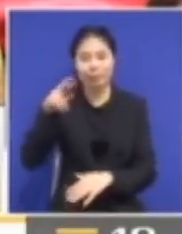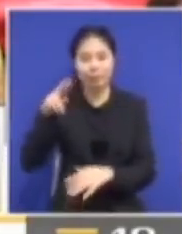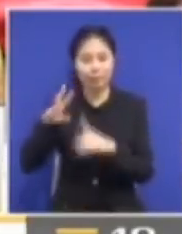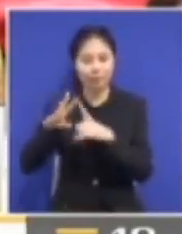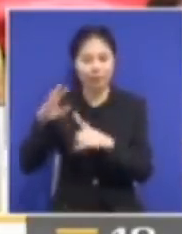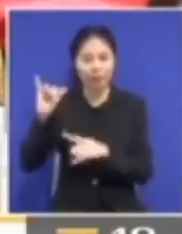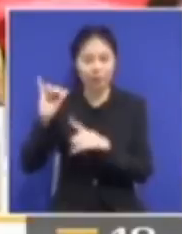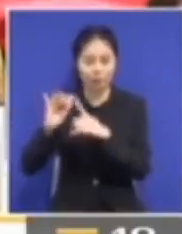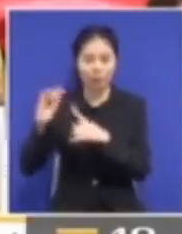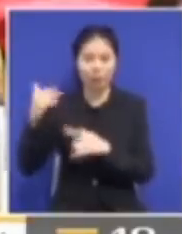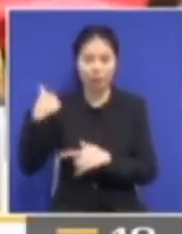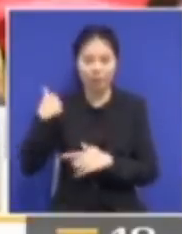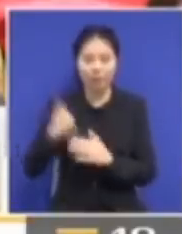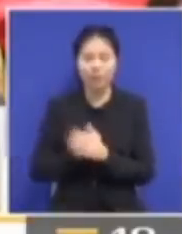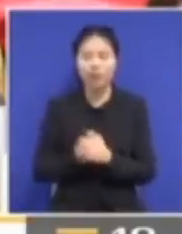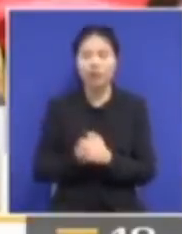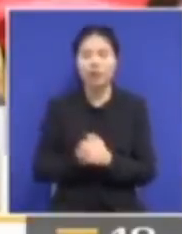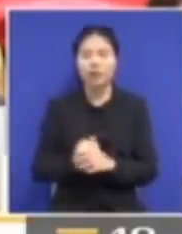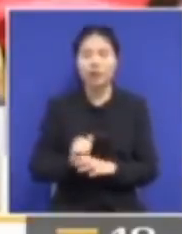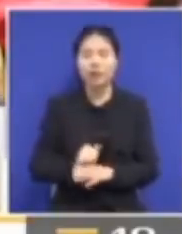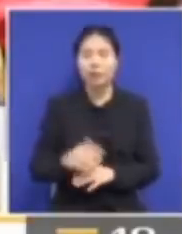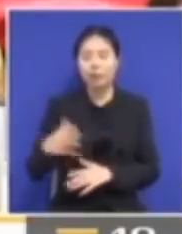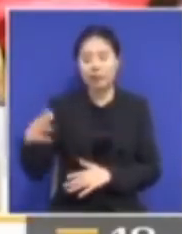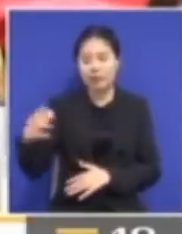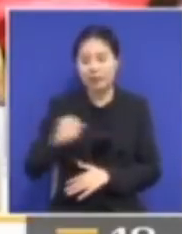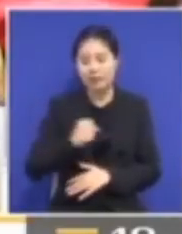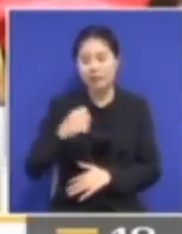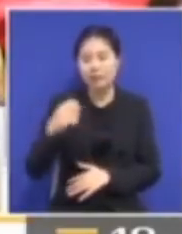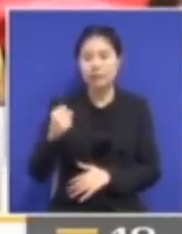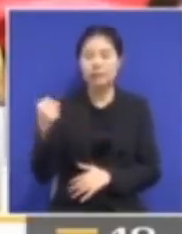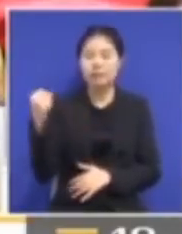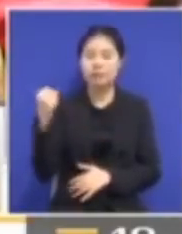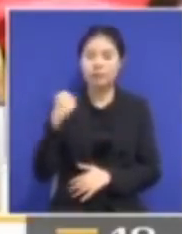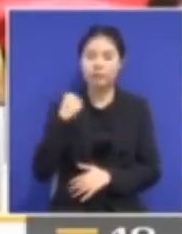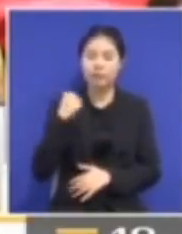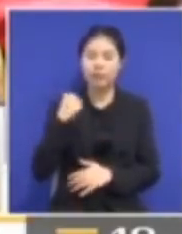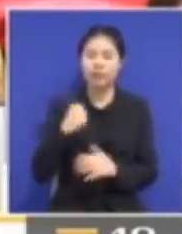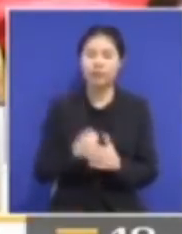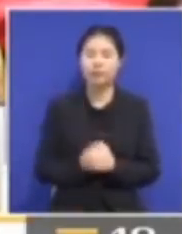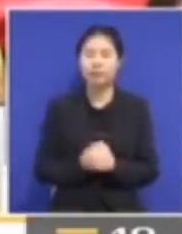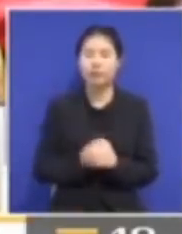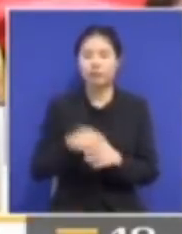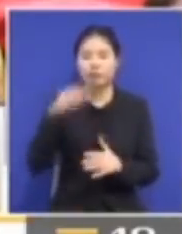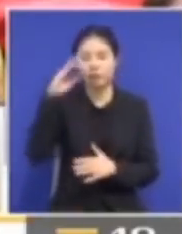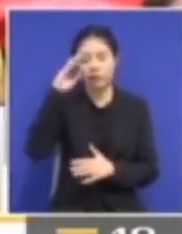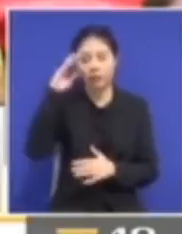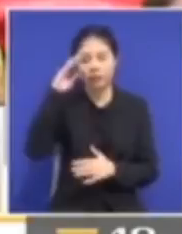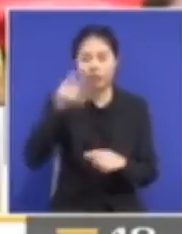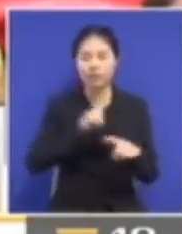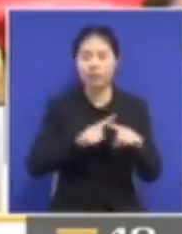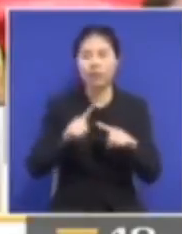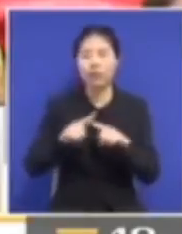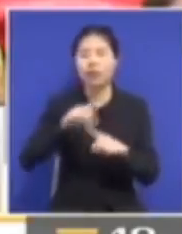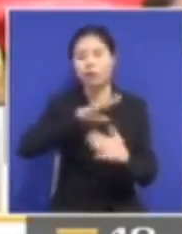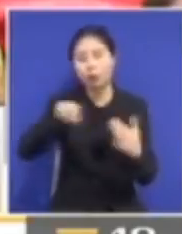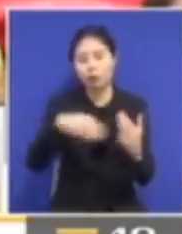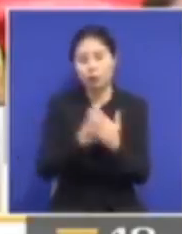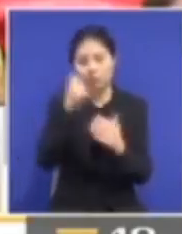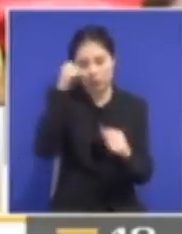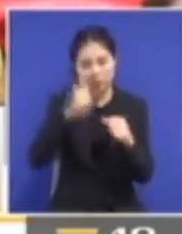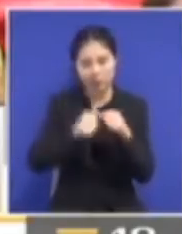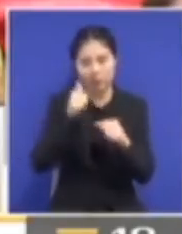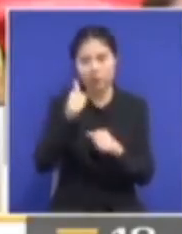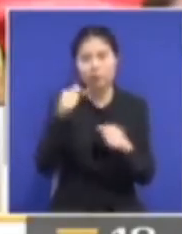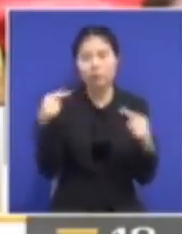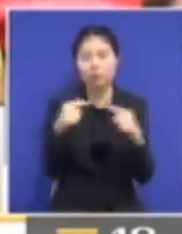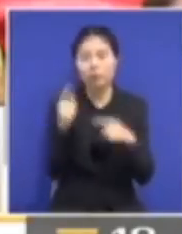ล้วหลังจากที่มีการยืมอำนาจบ่อยๆนะครับท่านสมาชิกทั้งหลายคงจะจำได้ดีว่า